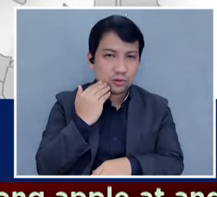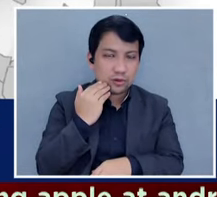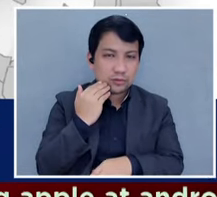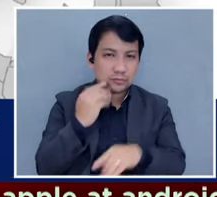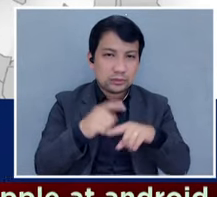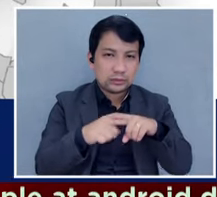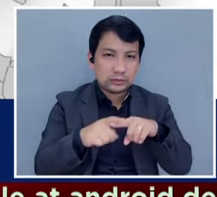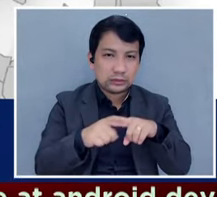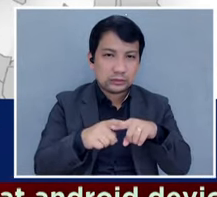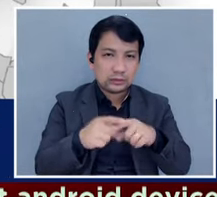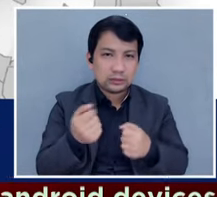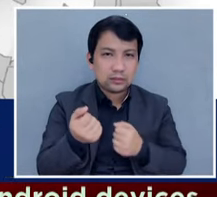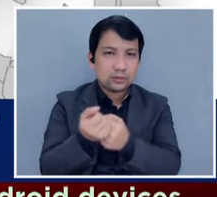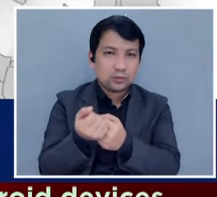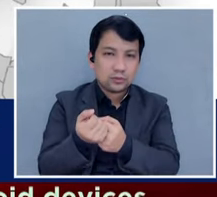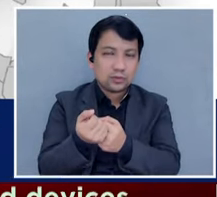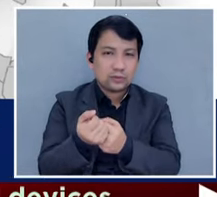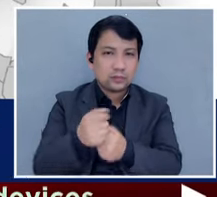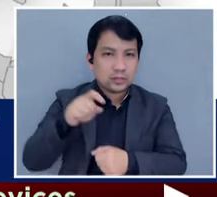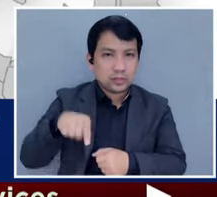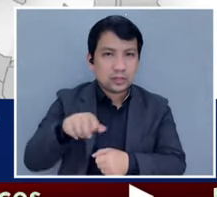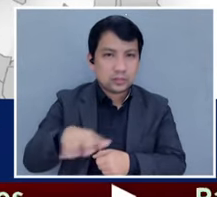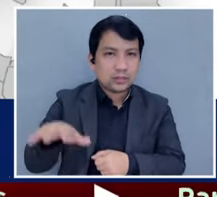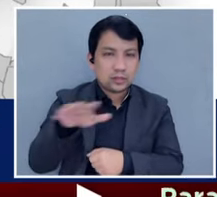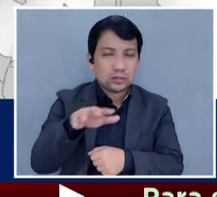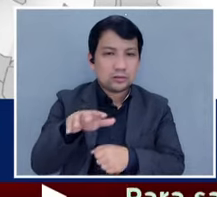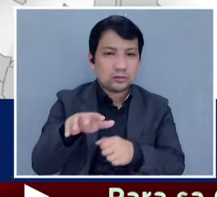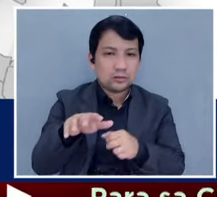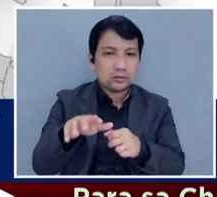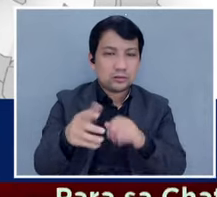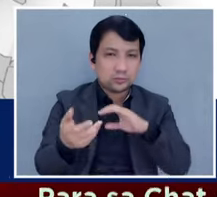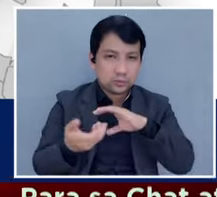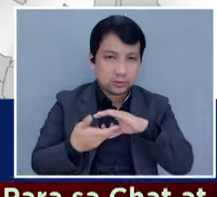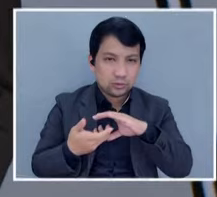power supply para sa pangangailangan ng mga consumers.